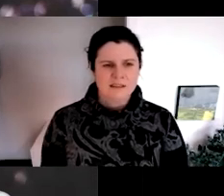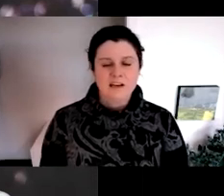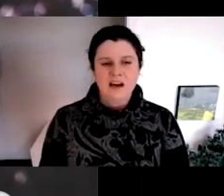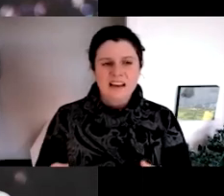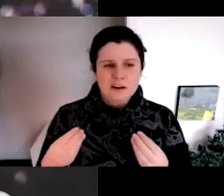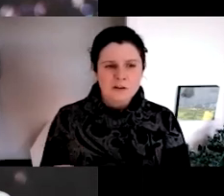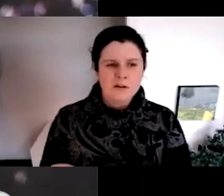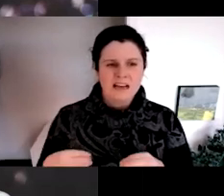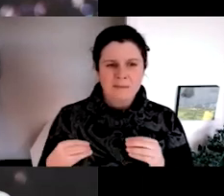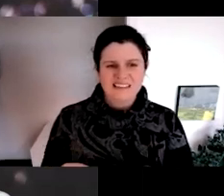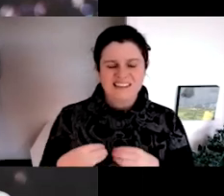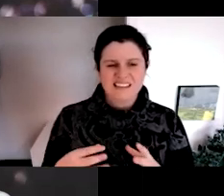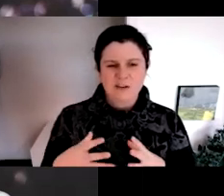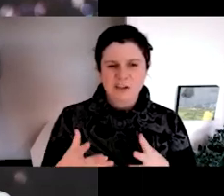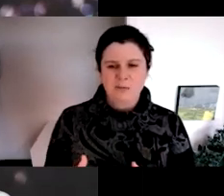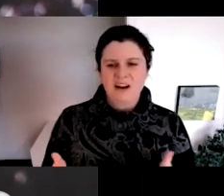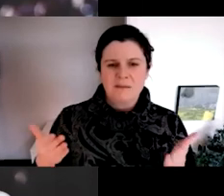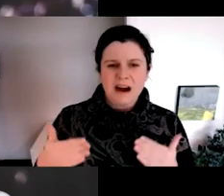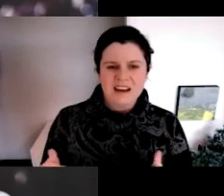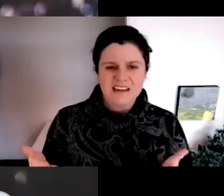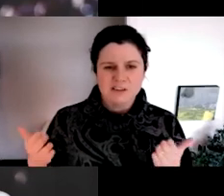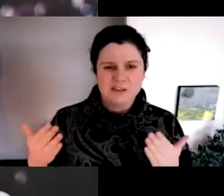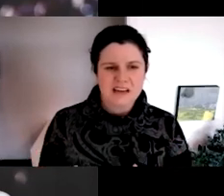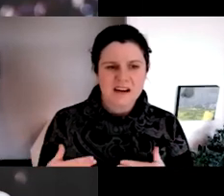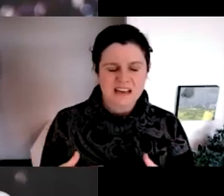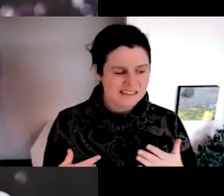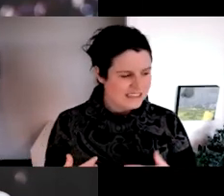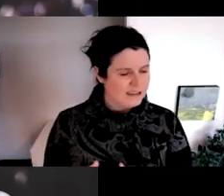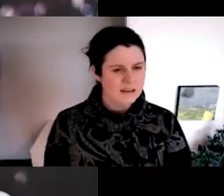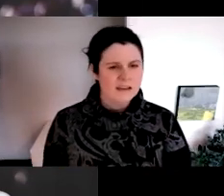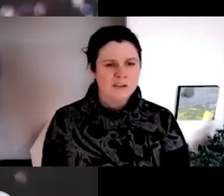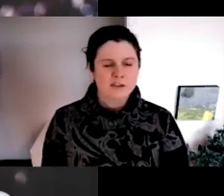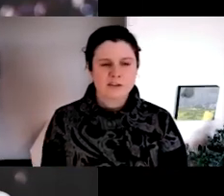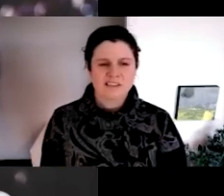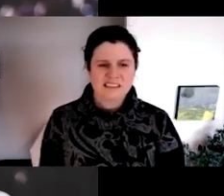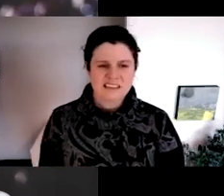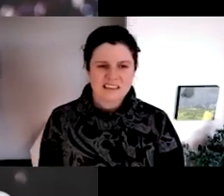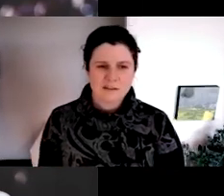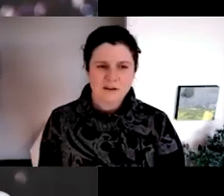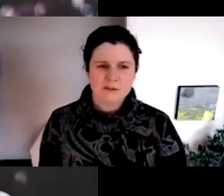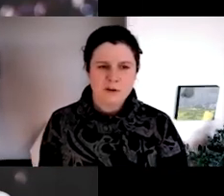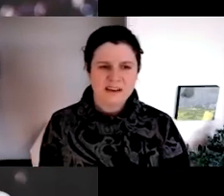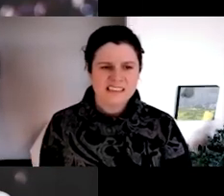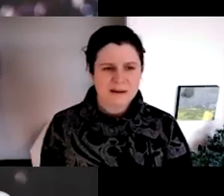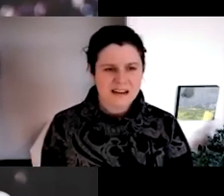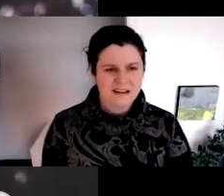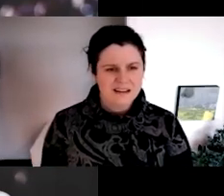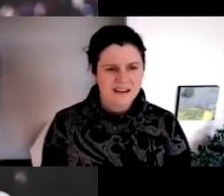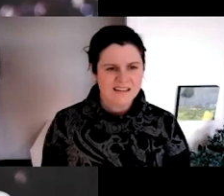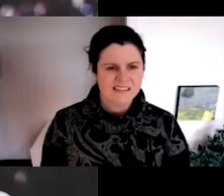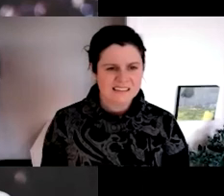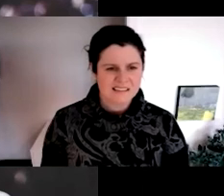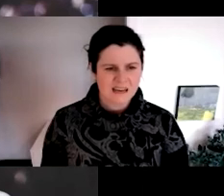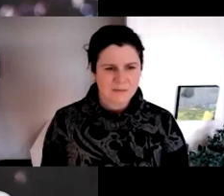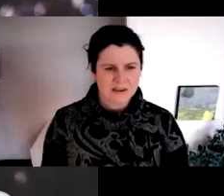et il a inclus la présentation de son programme en LST et en ASN sur son site internet donc les deux principales